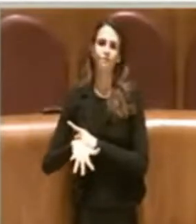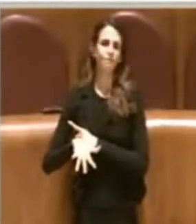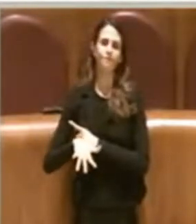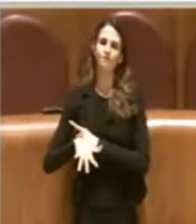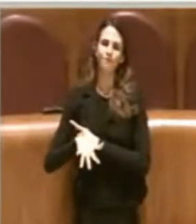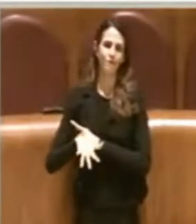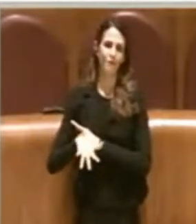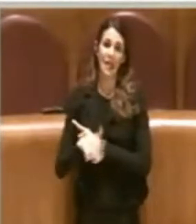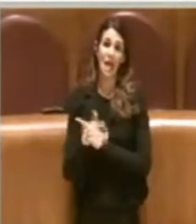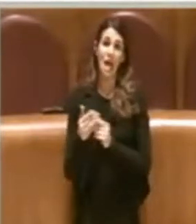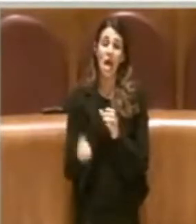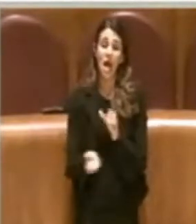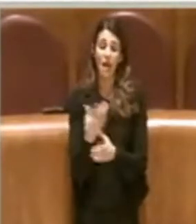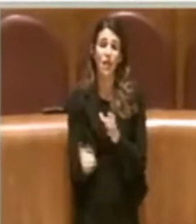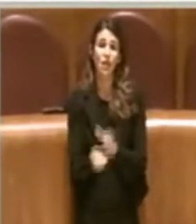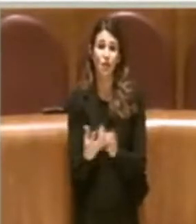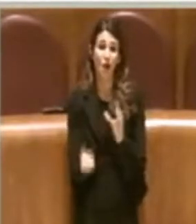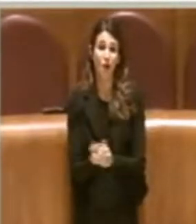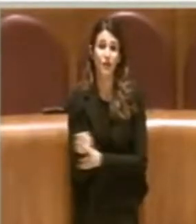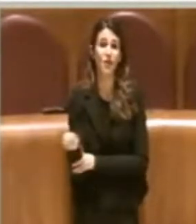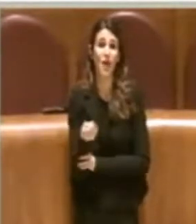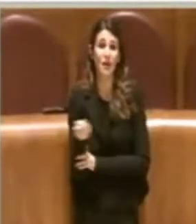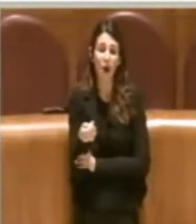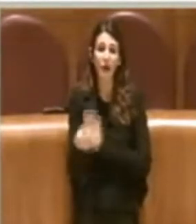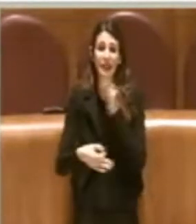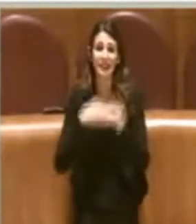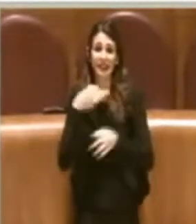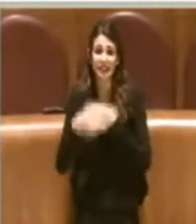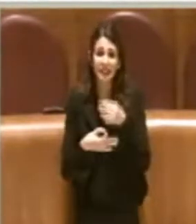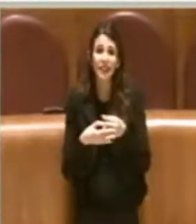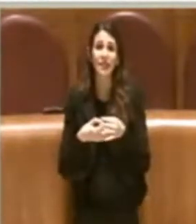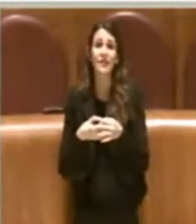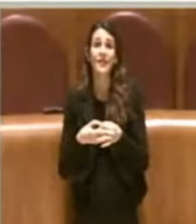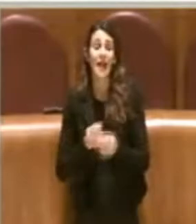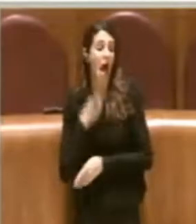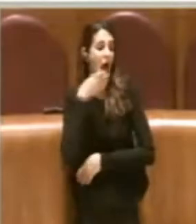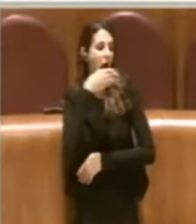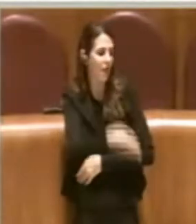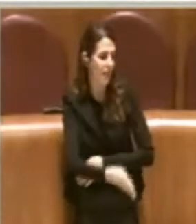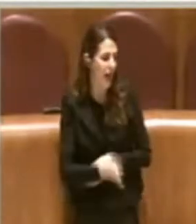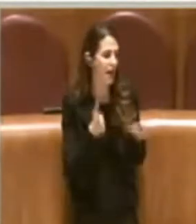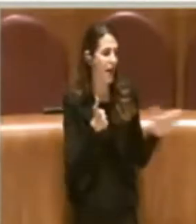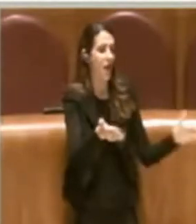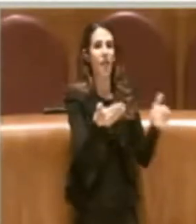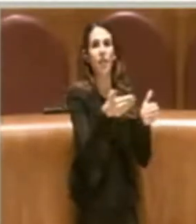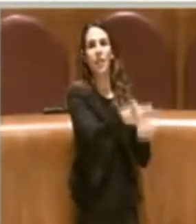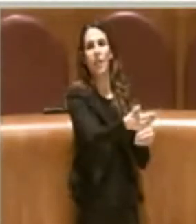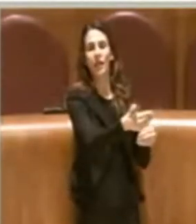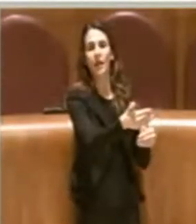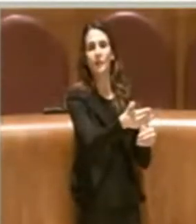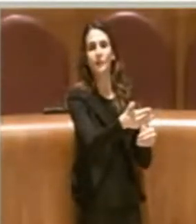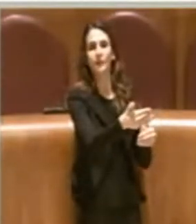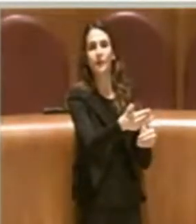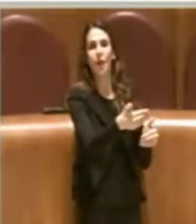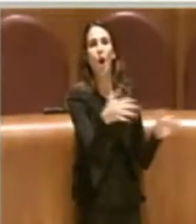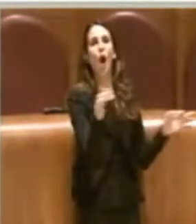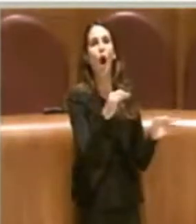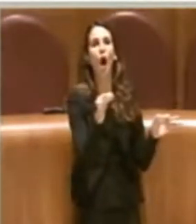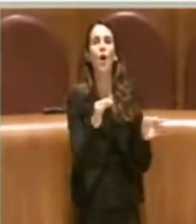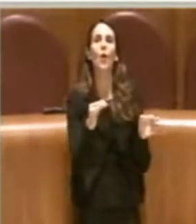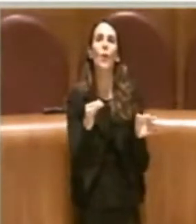tantissime risorse andare a verificare i cantieri, muoversi su un territorio ampio come